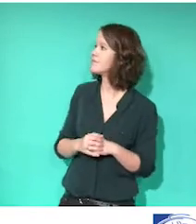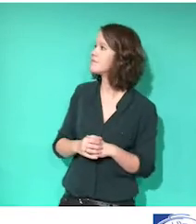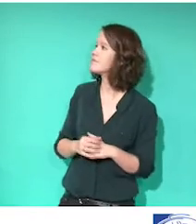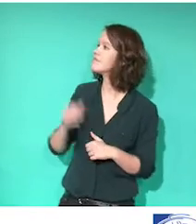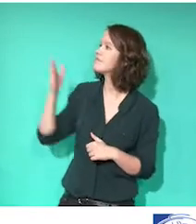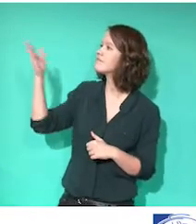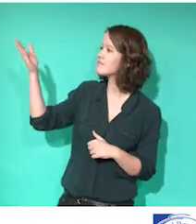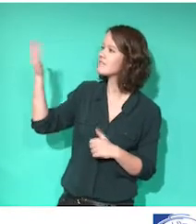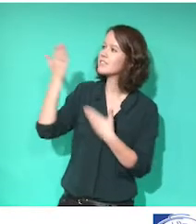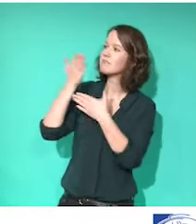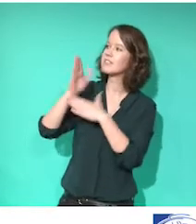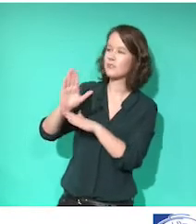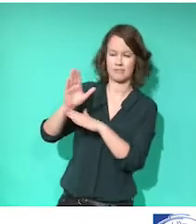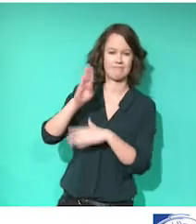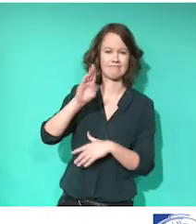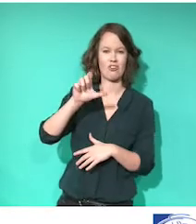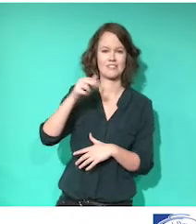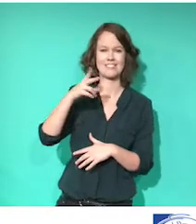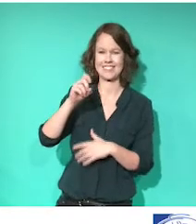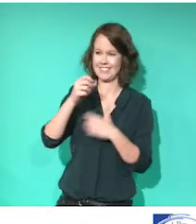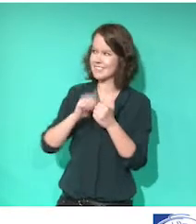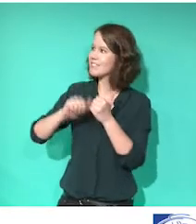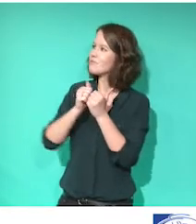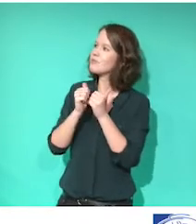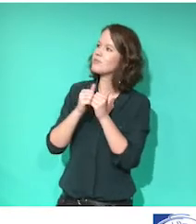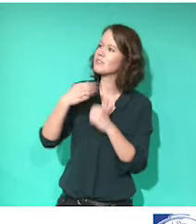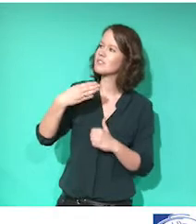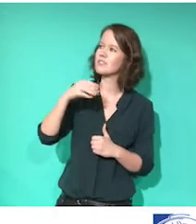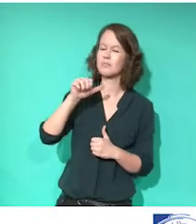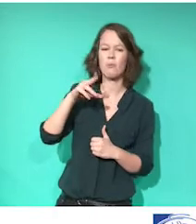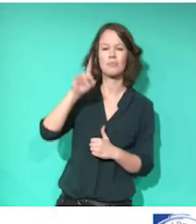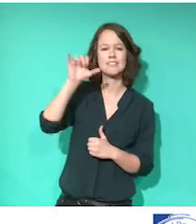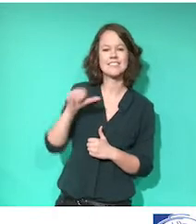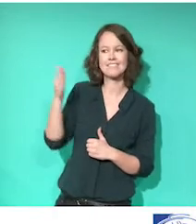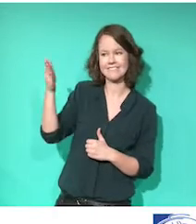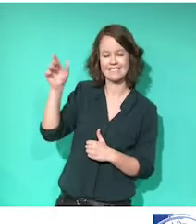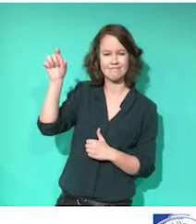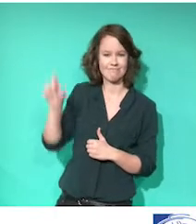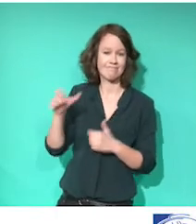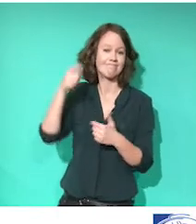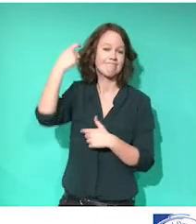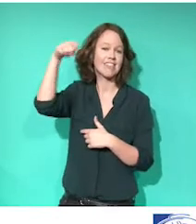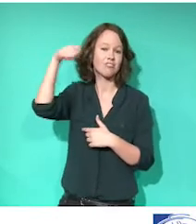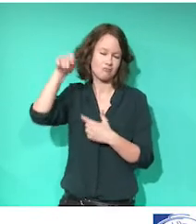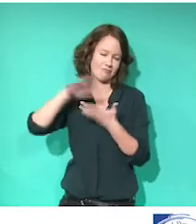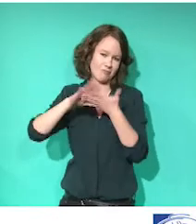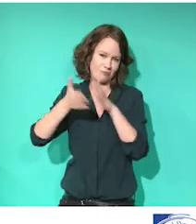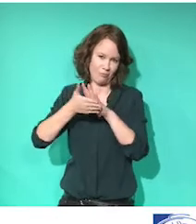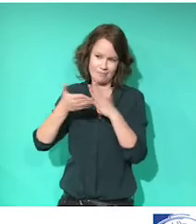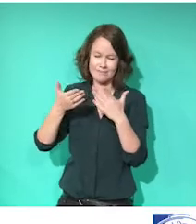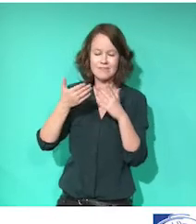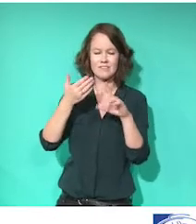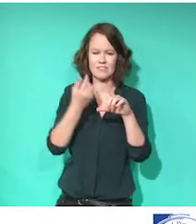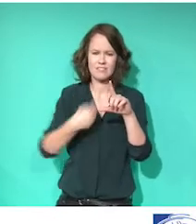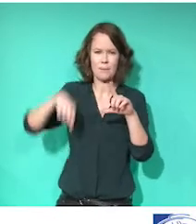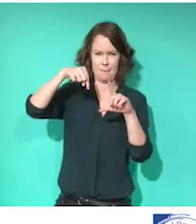Pio, qui est la présidente de l'association Femmes pour le dire, Femmes pour agir, et qui est évidemment aussi, chère Maudit, membre